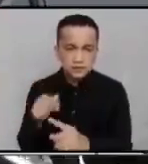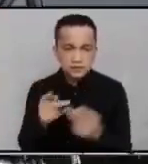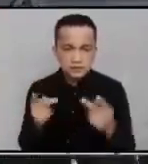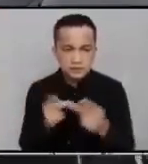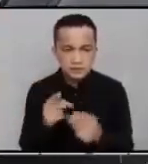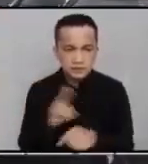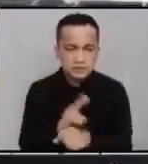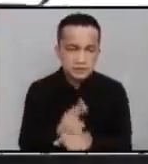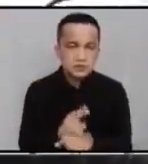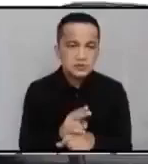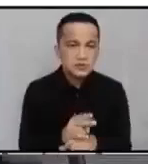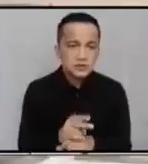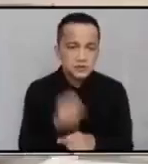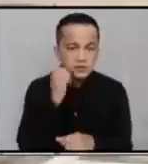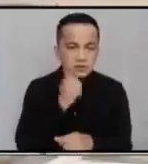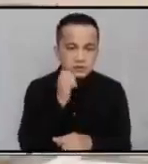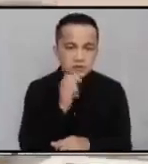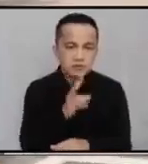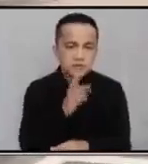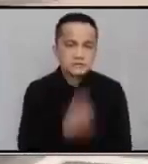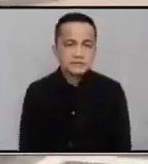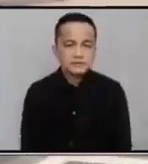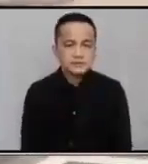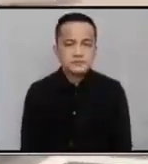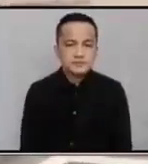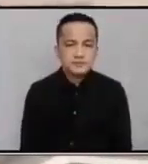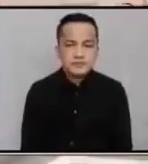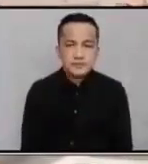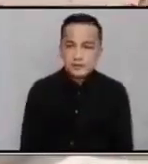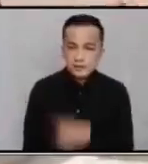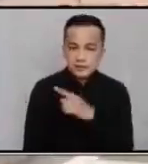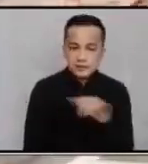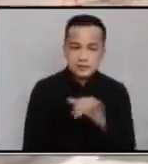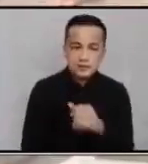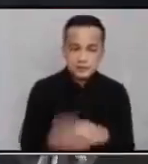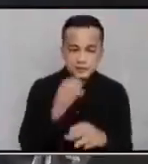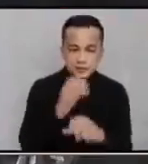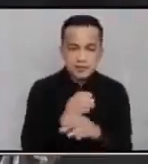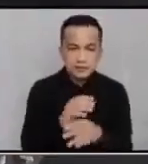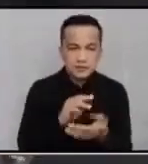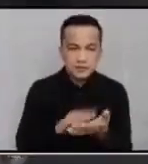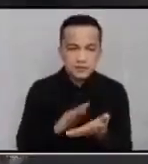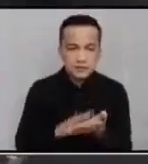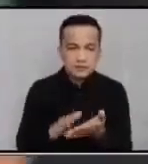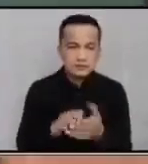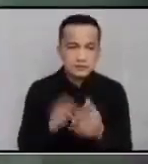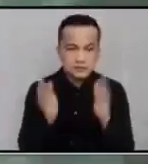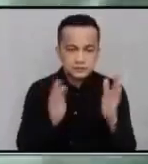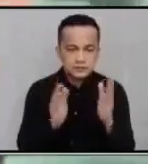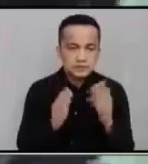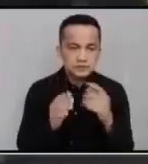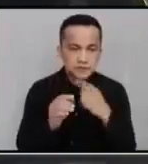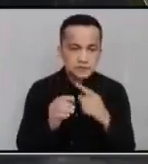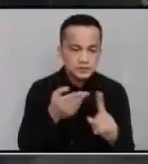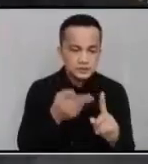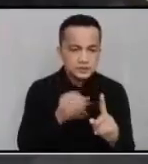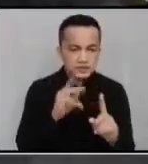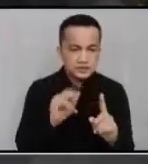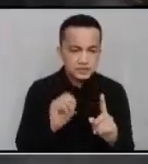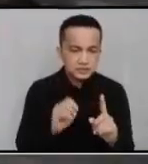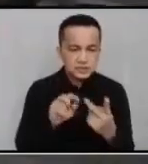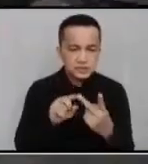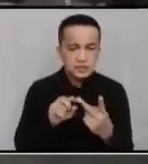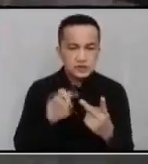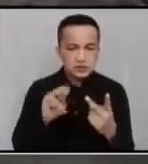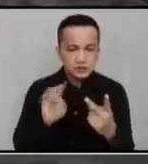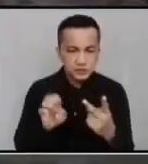malaki araw-araw sa tubig. Gaya na lamang ng mga car wash services at eatery, kwento ni Jesse at Ronnie na ilang taon na rin naguhugas